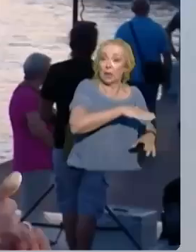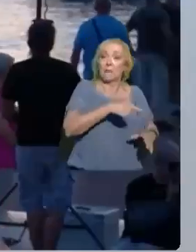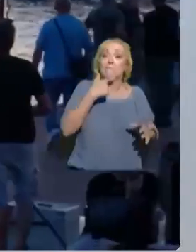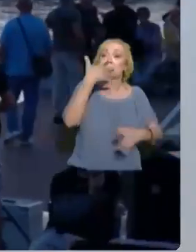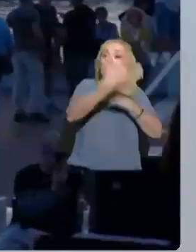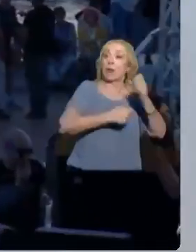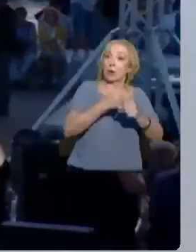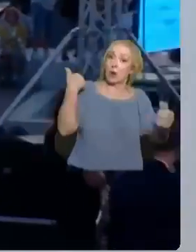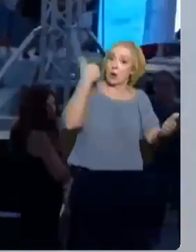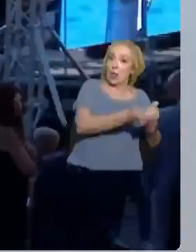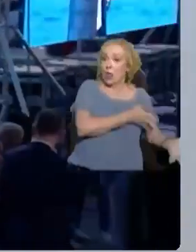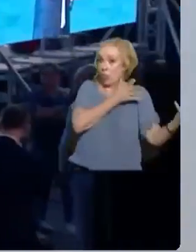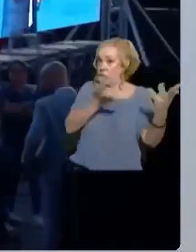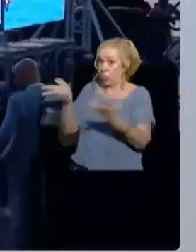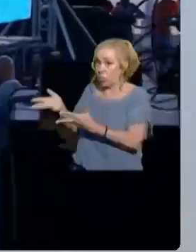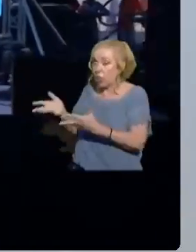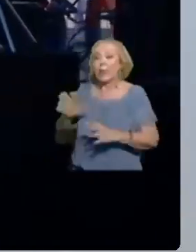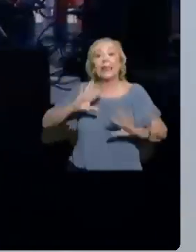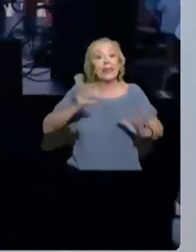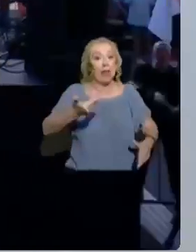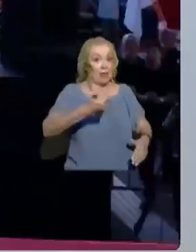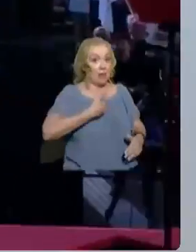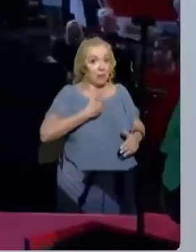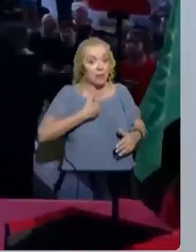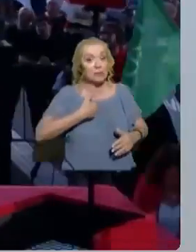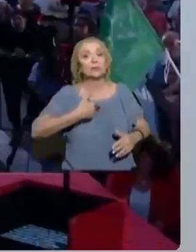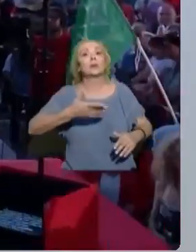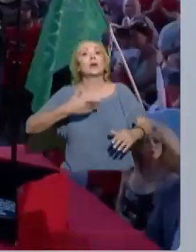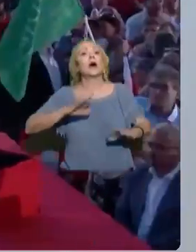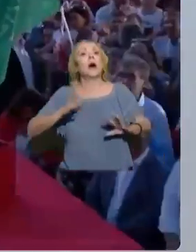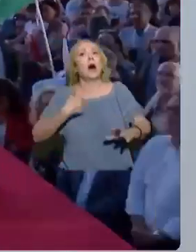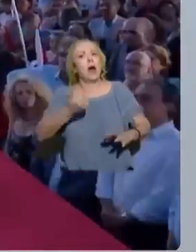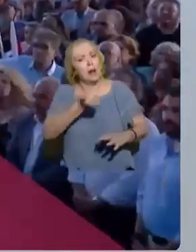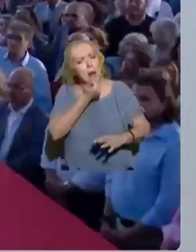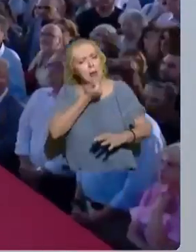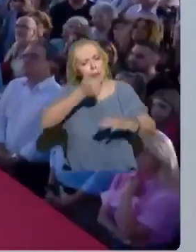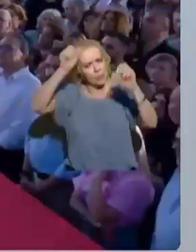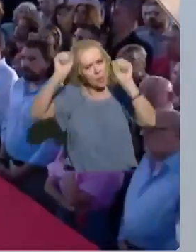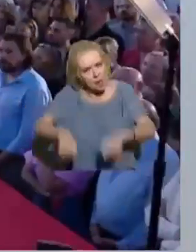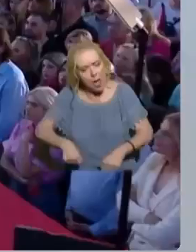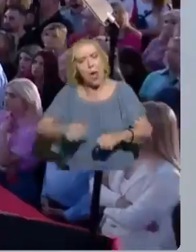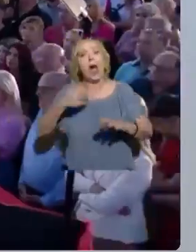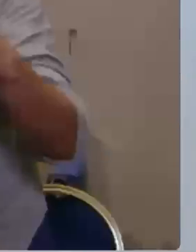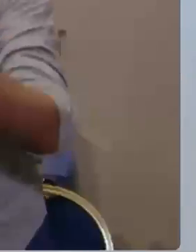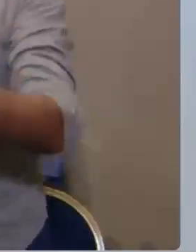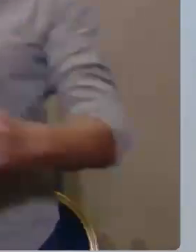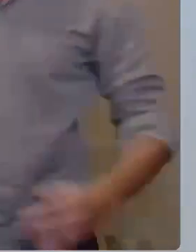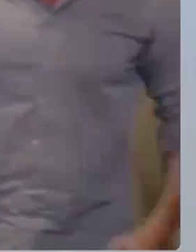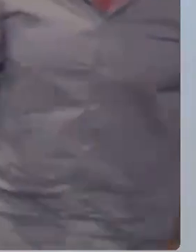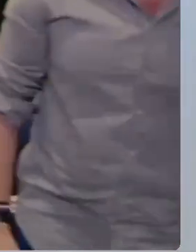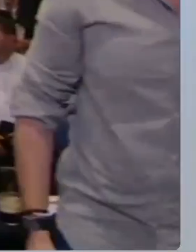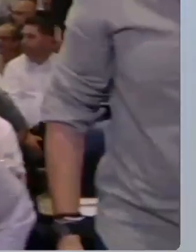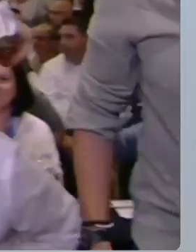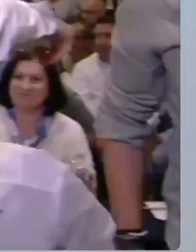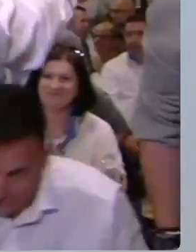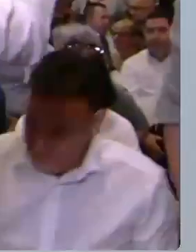της δημοσκόπησης, άρα φέρνουν σε πλεονεκτικότερη θέση τον κύριο Τσίπρα, προς τον οποίο έστρεψε τα βέλη του ο